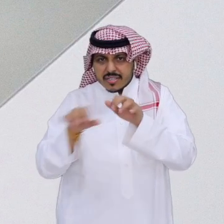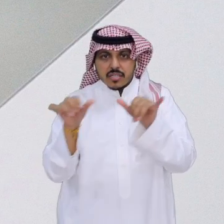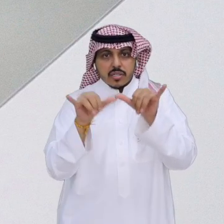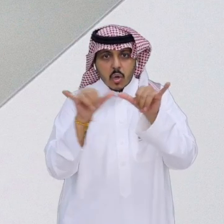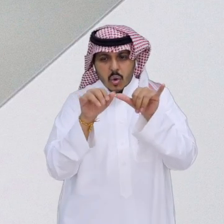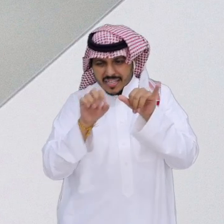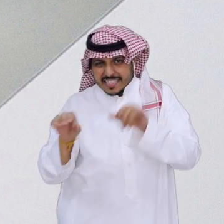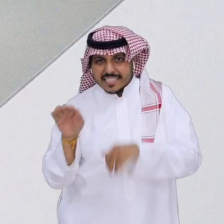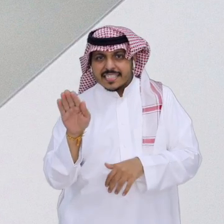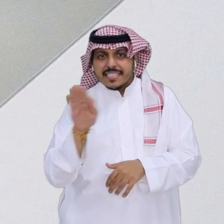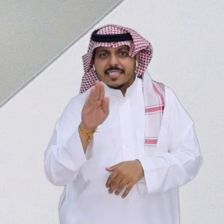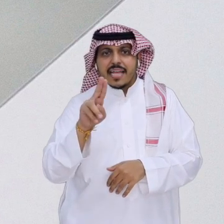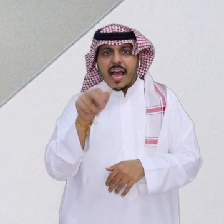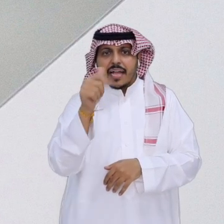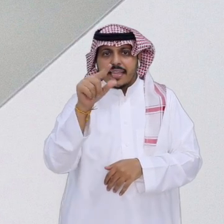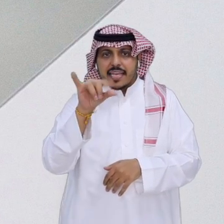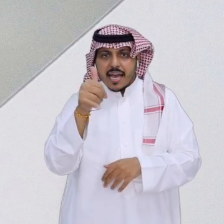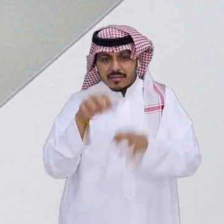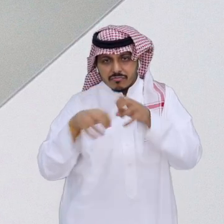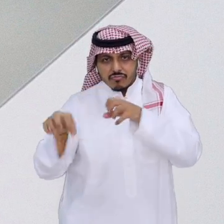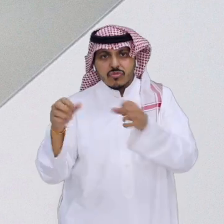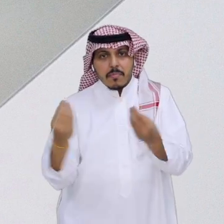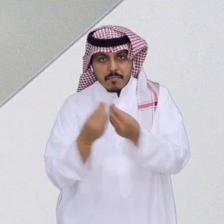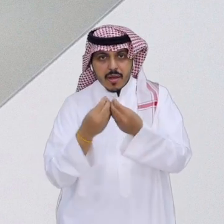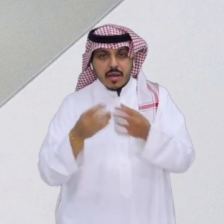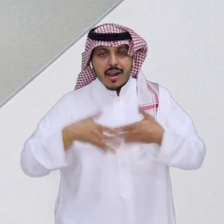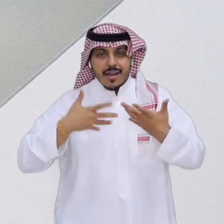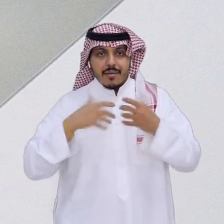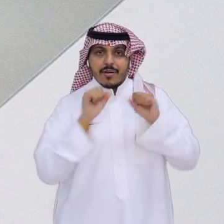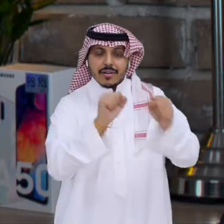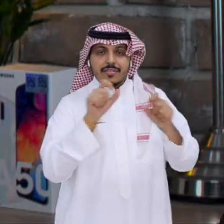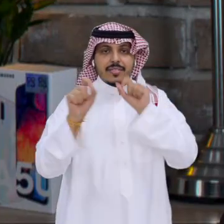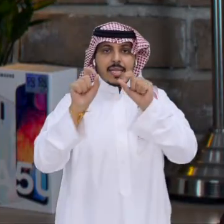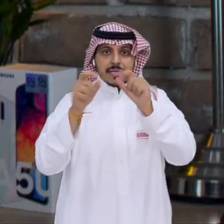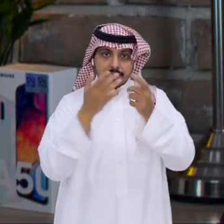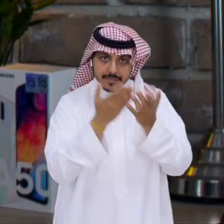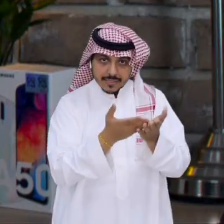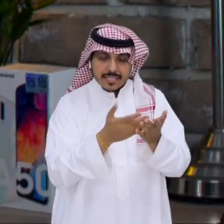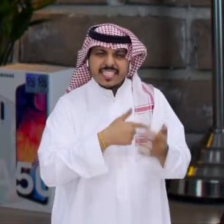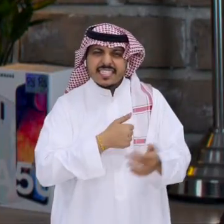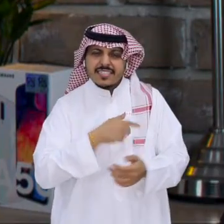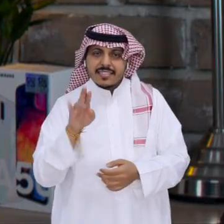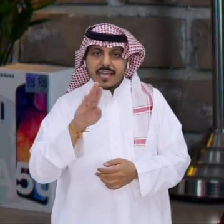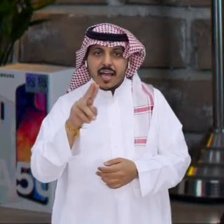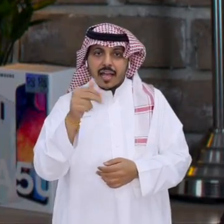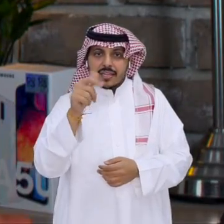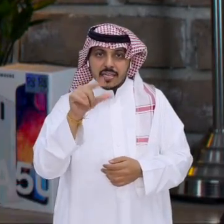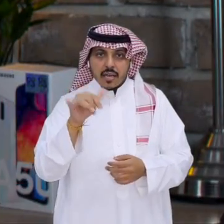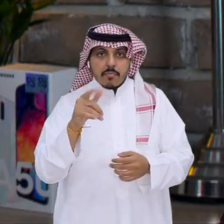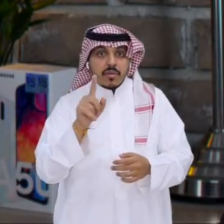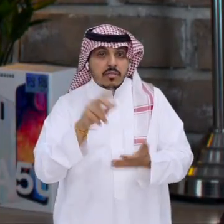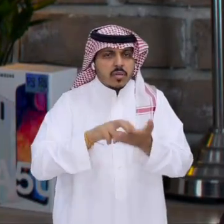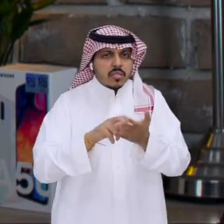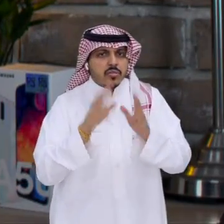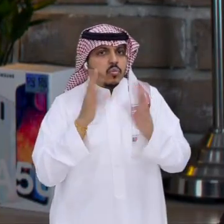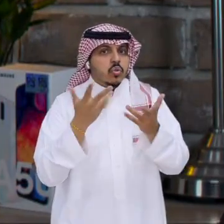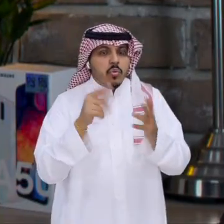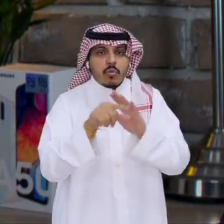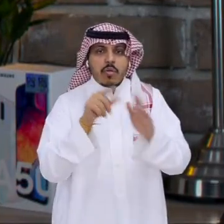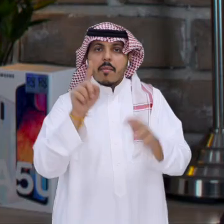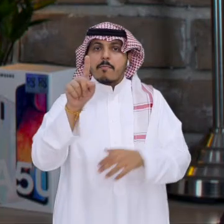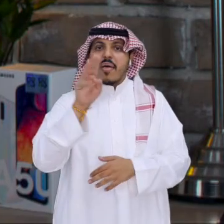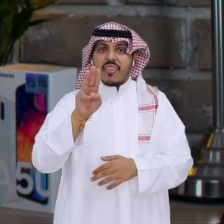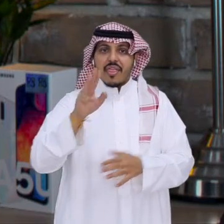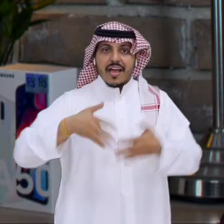حقت ستاديا أنه نفس صناع المحتوى على اليوتيوب حيقدروا يستغلوا شهرتهم الكبيرة بأنهم يسووا بث ويجي ويتشارك معهم